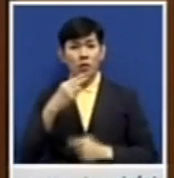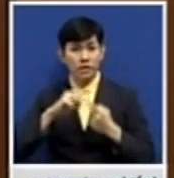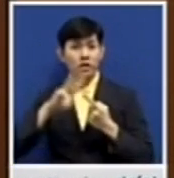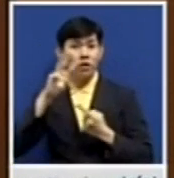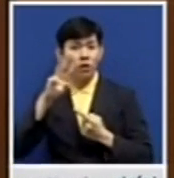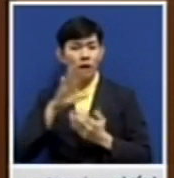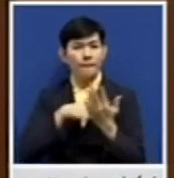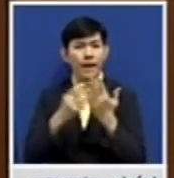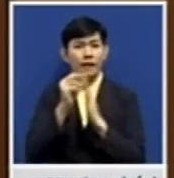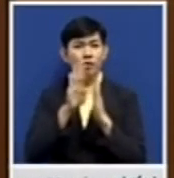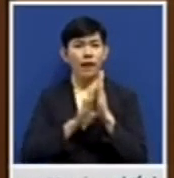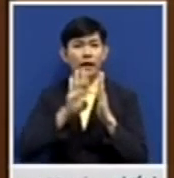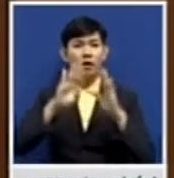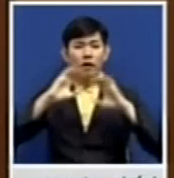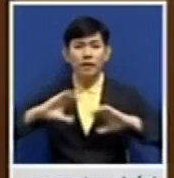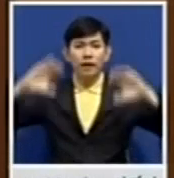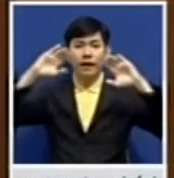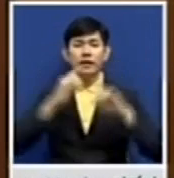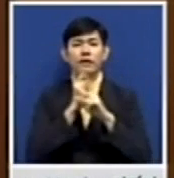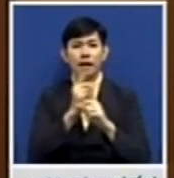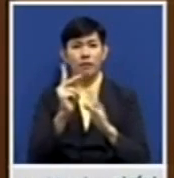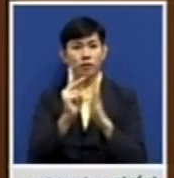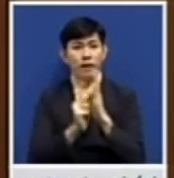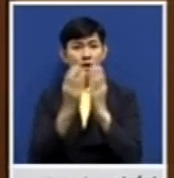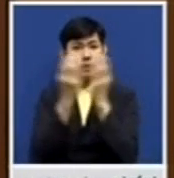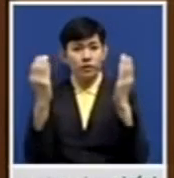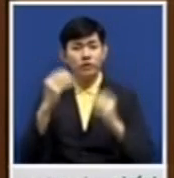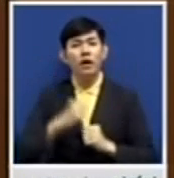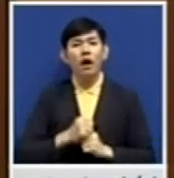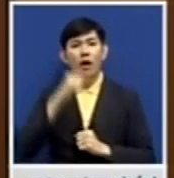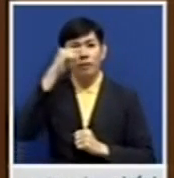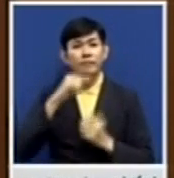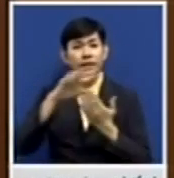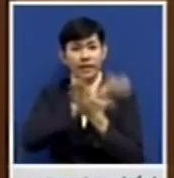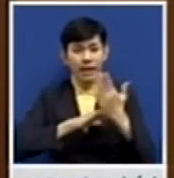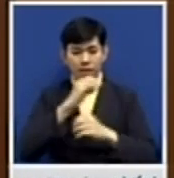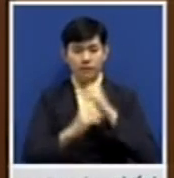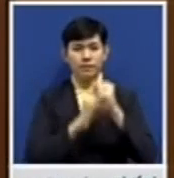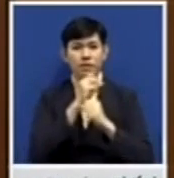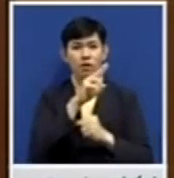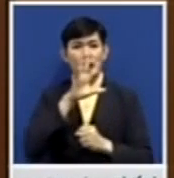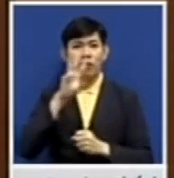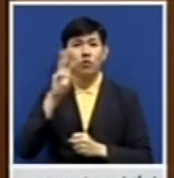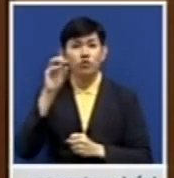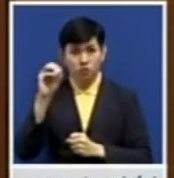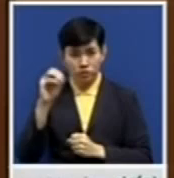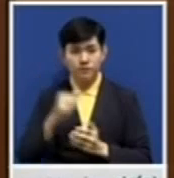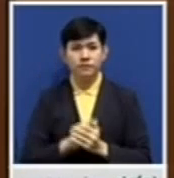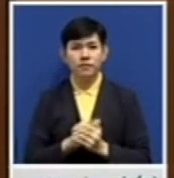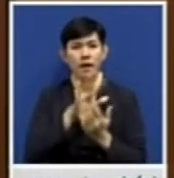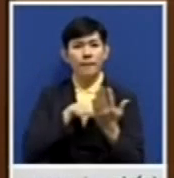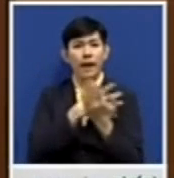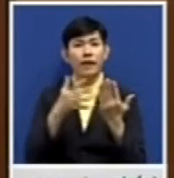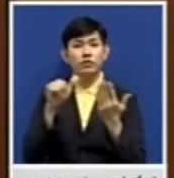ายแห่งรัฐตามรัฐธรรมนูญแห่งราชอาณาจักรไทยพุทธศักราช2560ตลอดจนยุทธศาสตร์ช